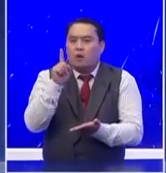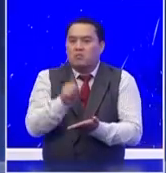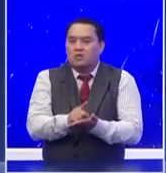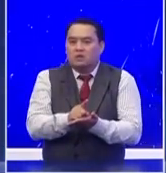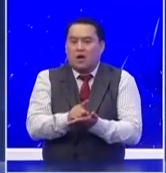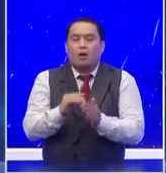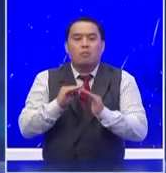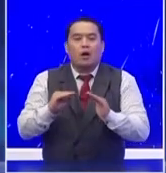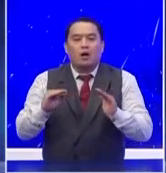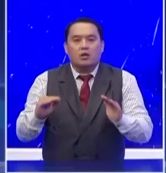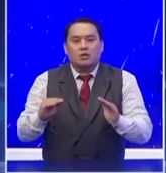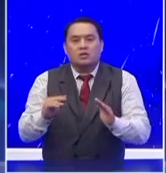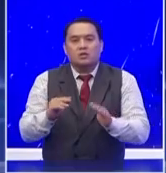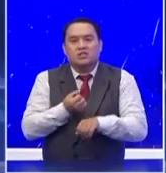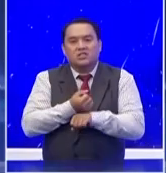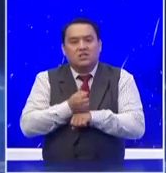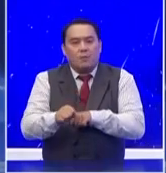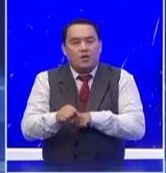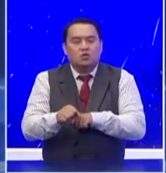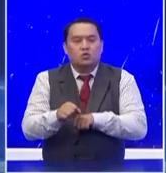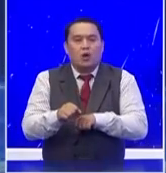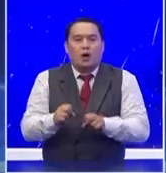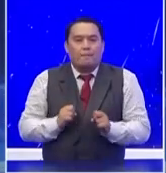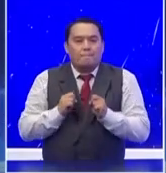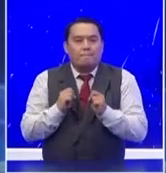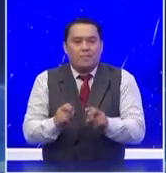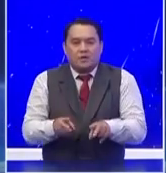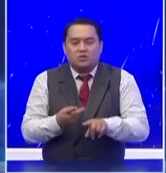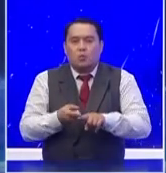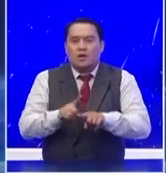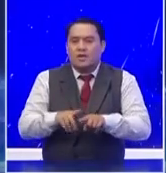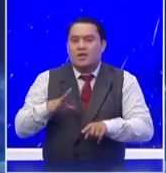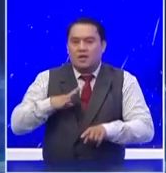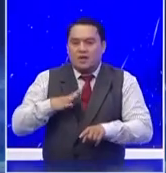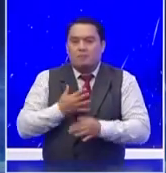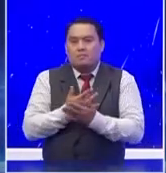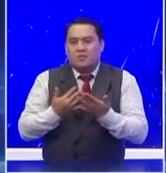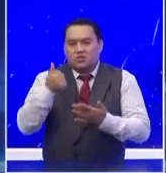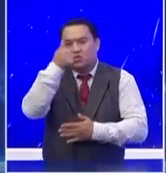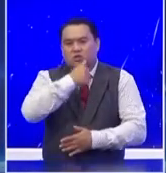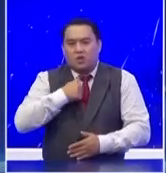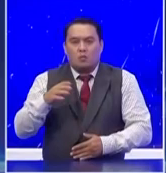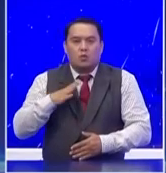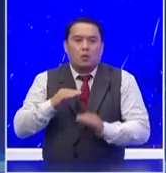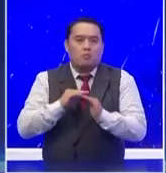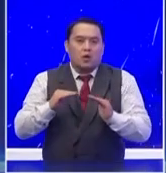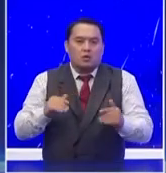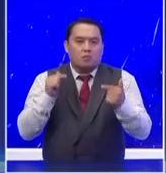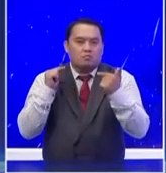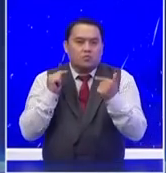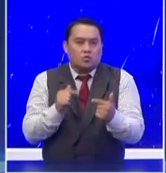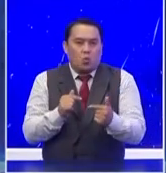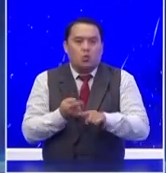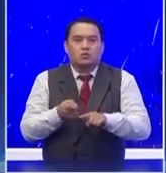міндетті. Балаларға жасалған сексуалды зорлық бойынша қылмыстық істерді жүргізіп жатқанымызға бірнеше жыл болды. Балаларға қарсы осындай